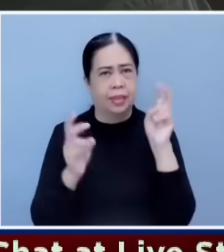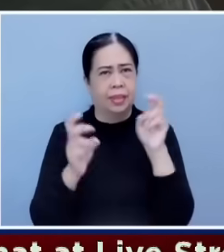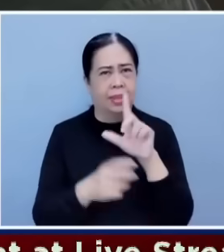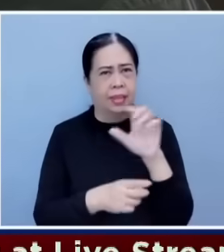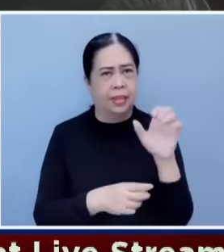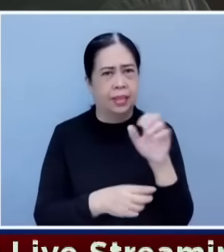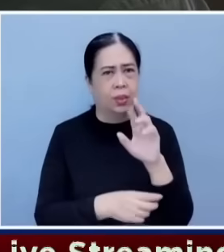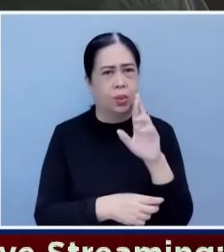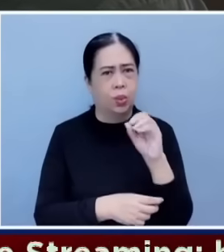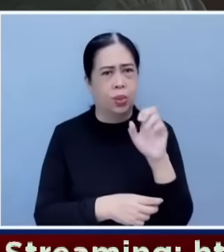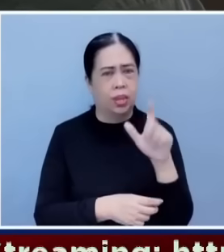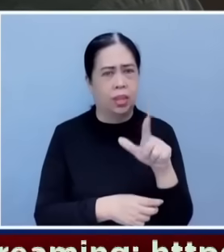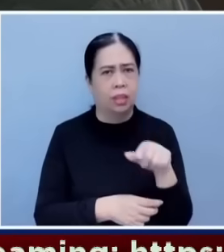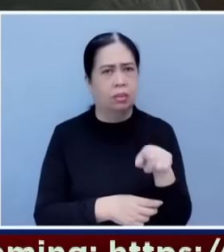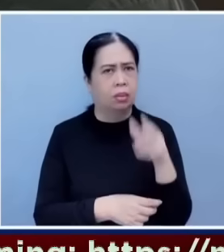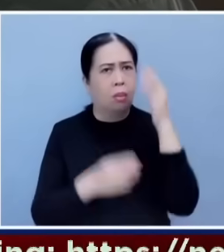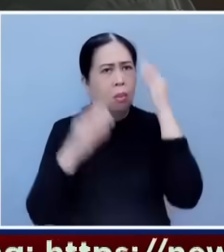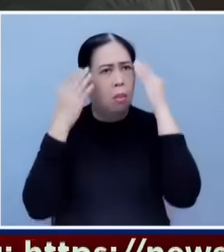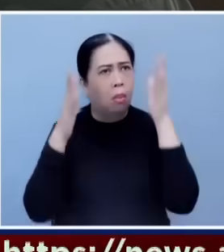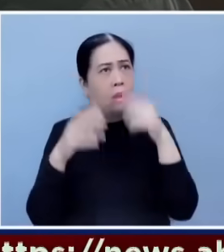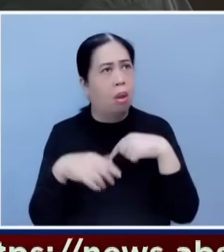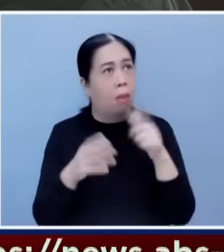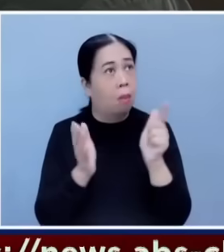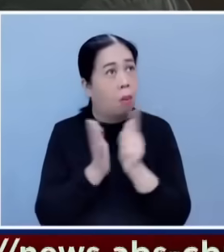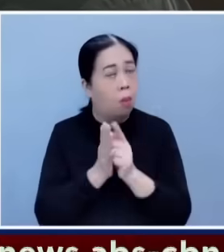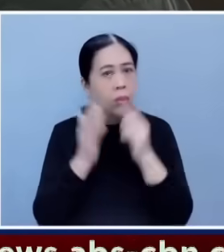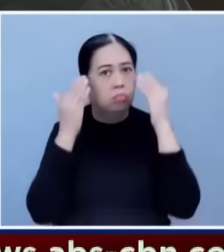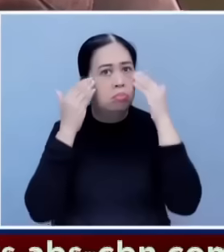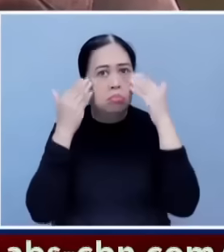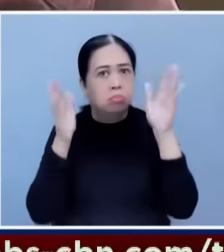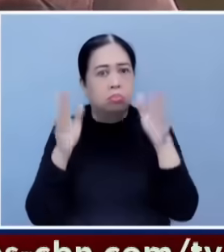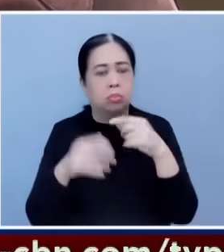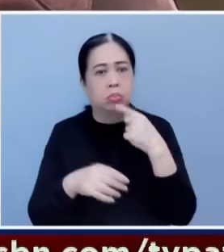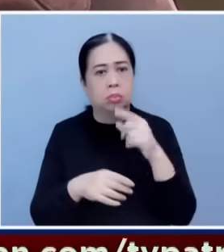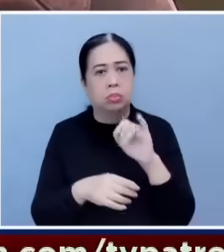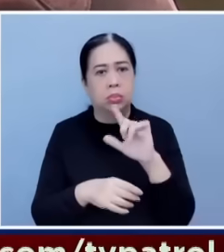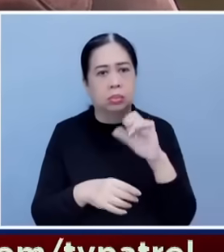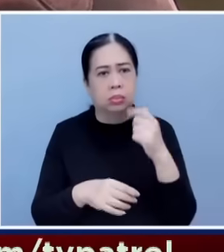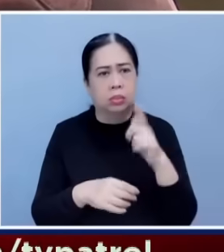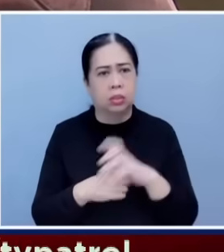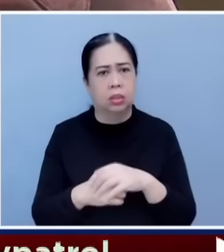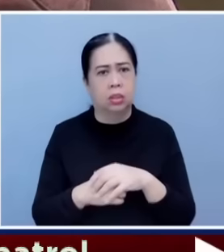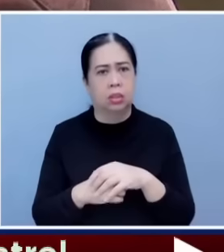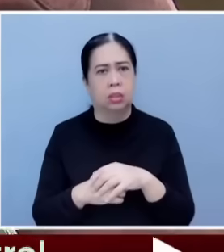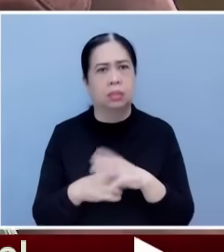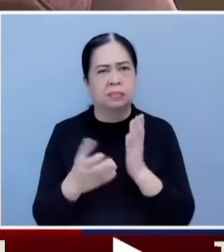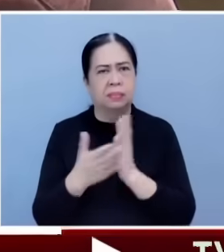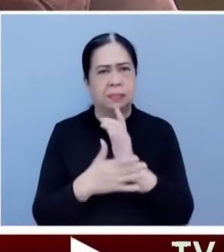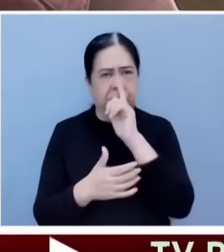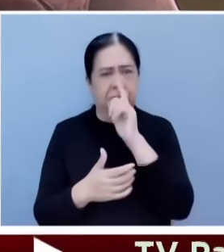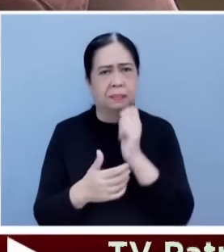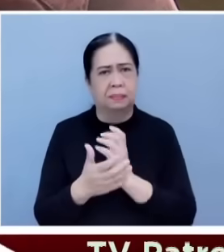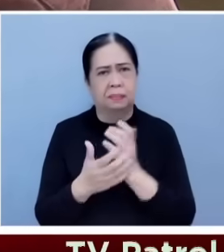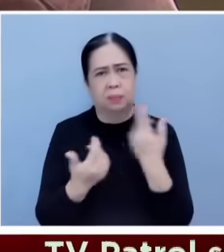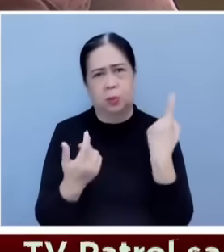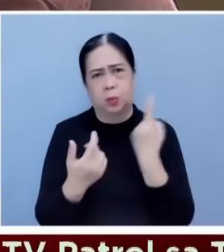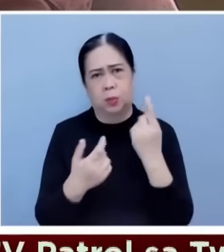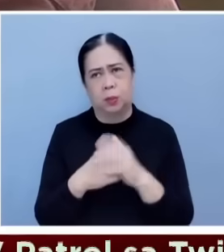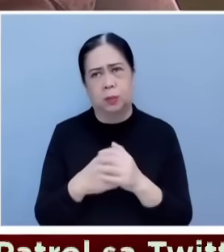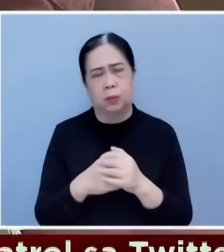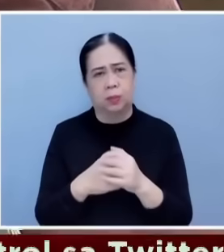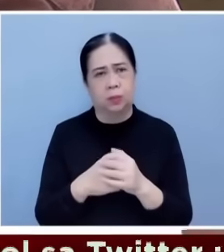Ruel, hindi umano alam na illegal ang pinasok nilang trabaho. Pagsapalaran lang po kasi.